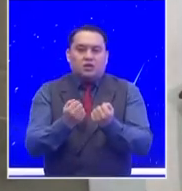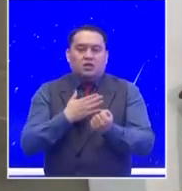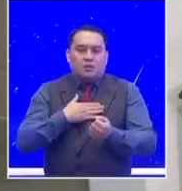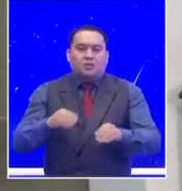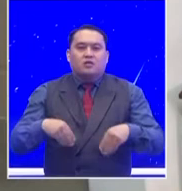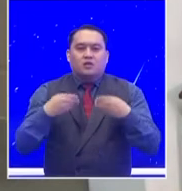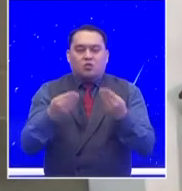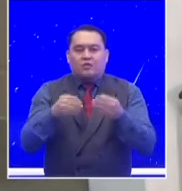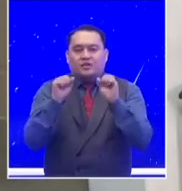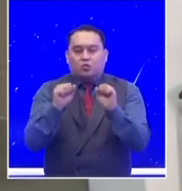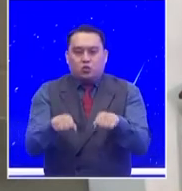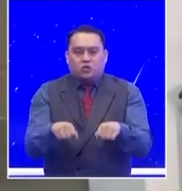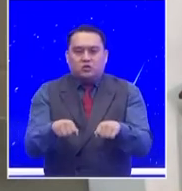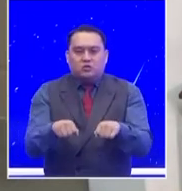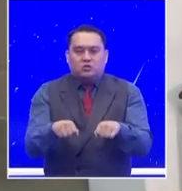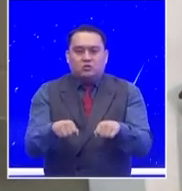чтобы мы вошли